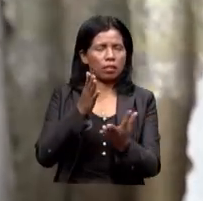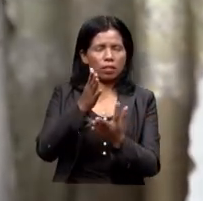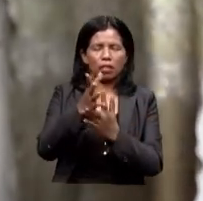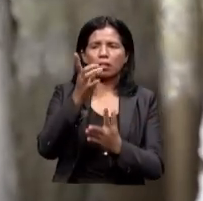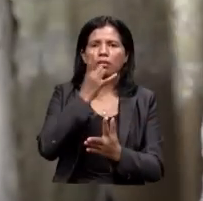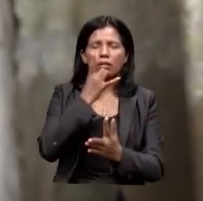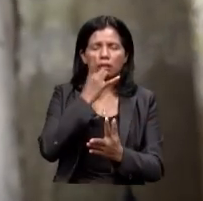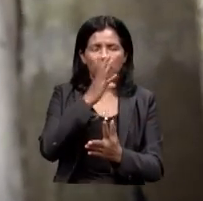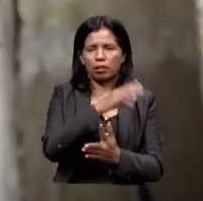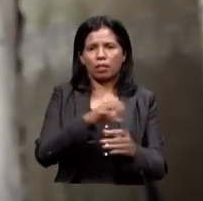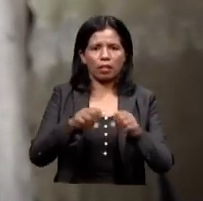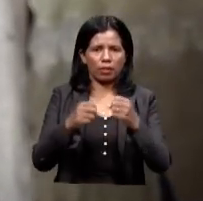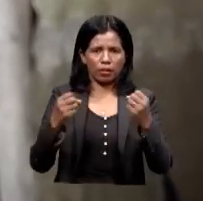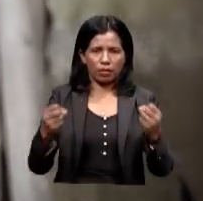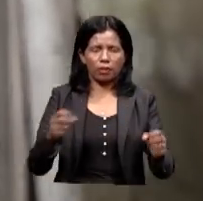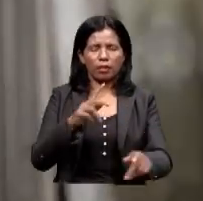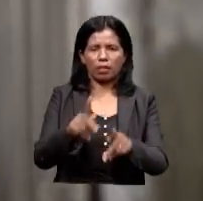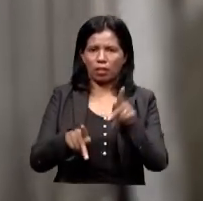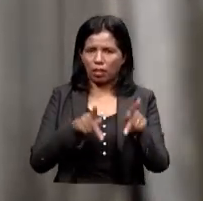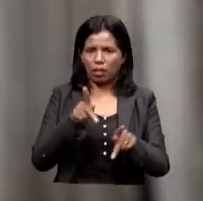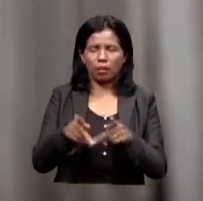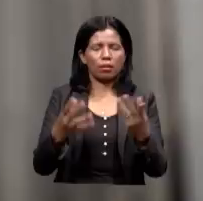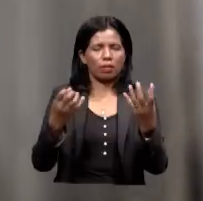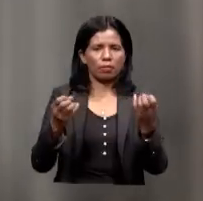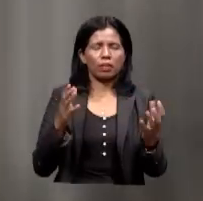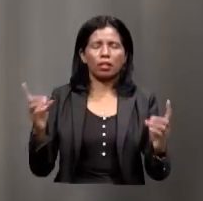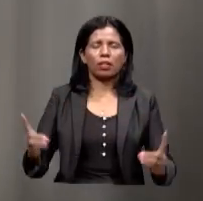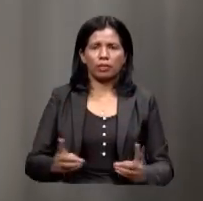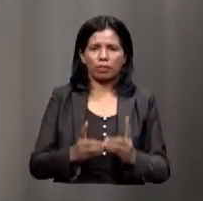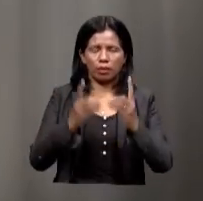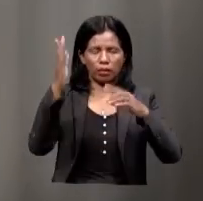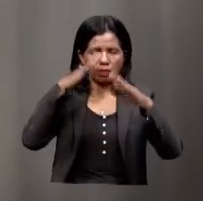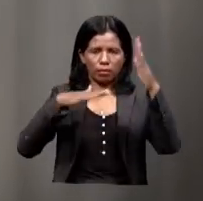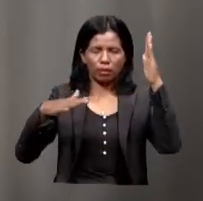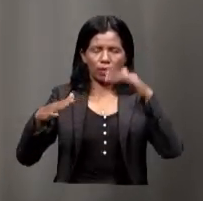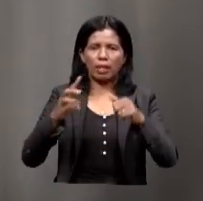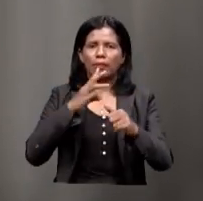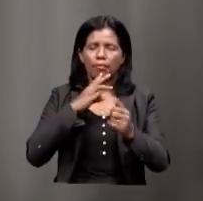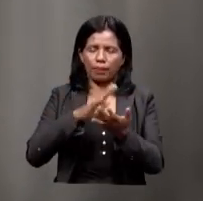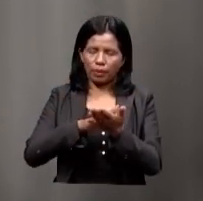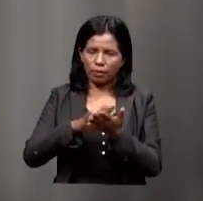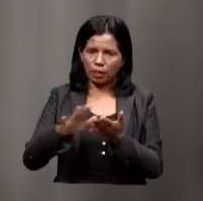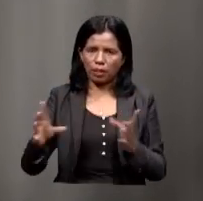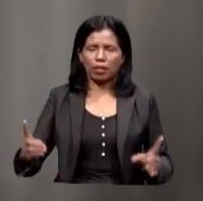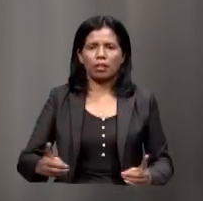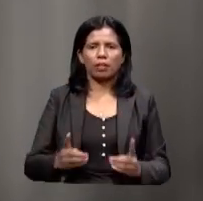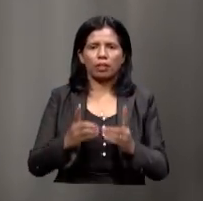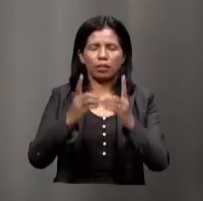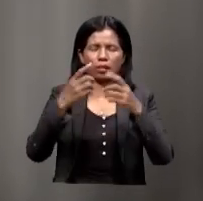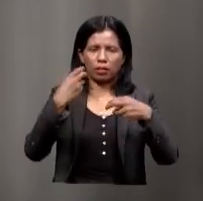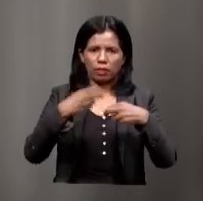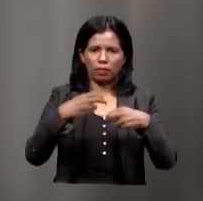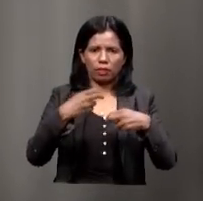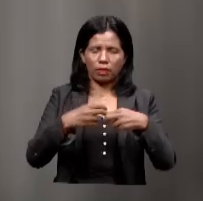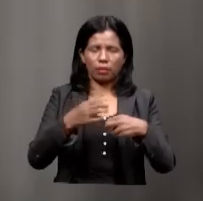eletricidade atliutang povo barak se enfrenta hela problema bemos no asoro hela dificuldade